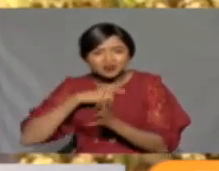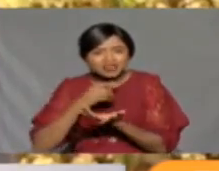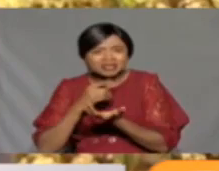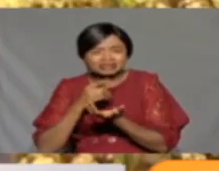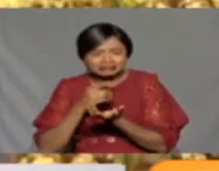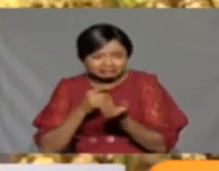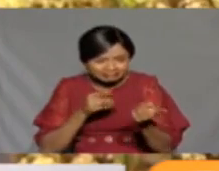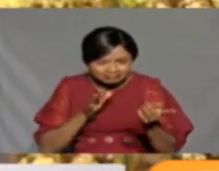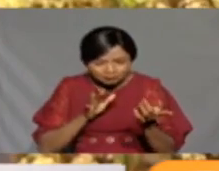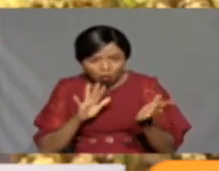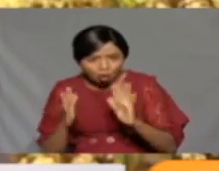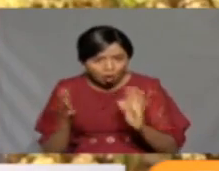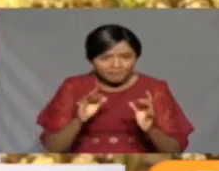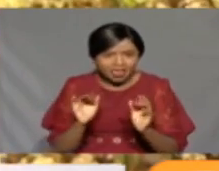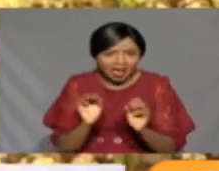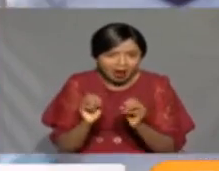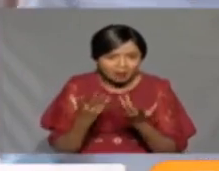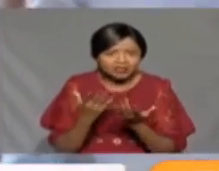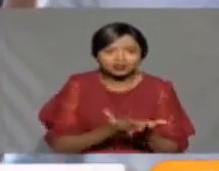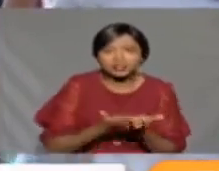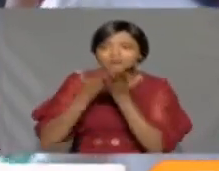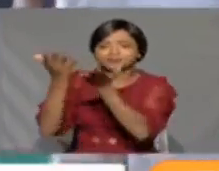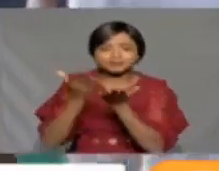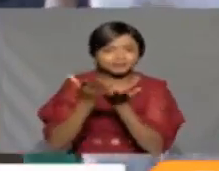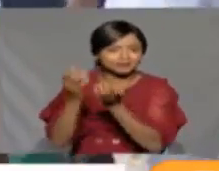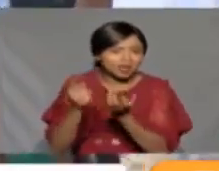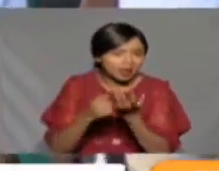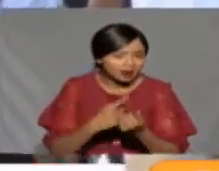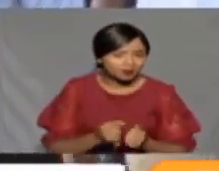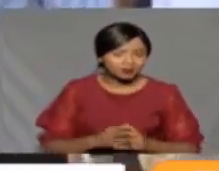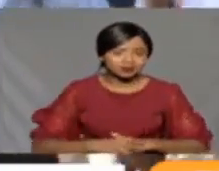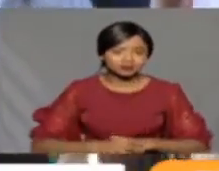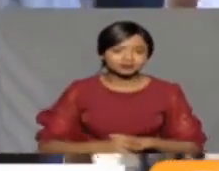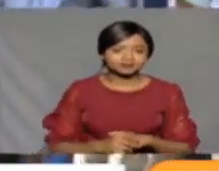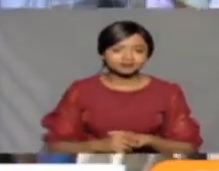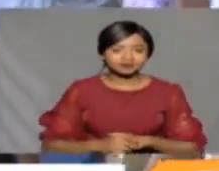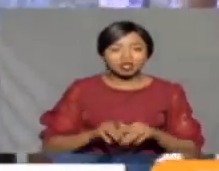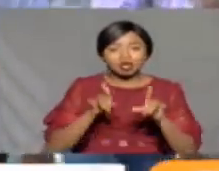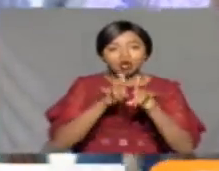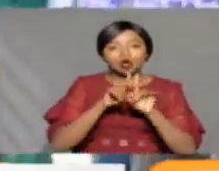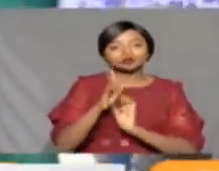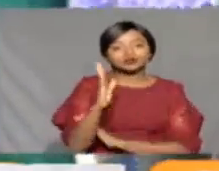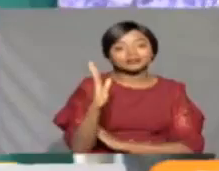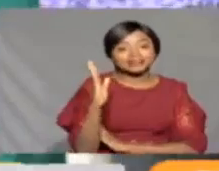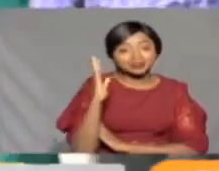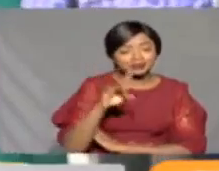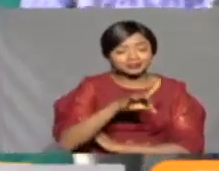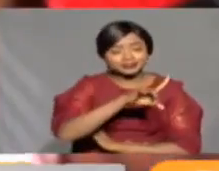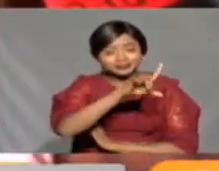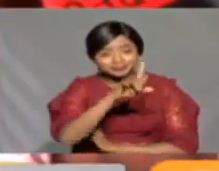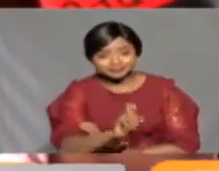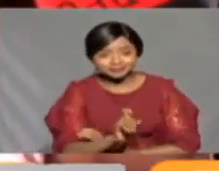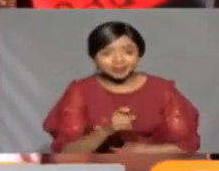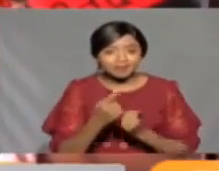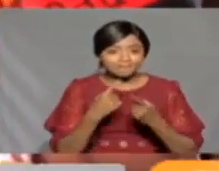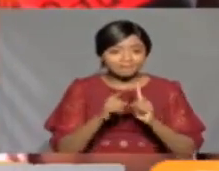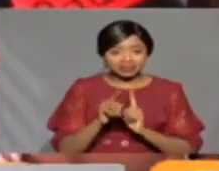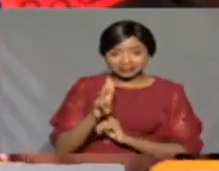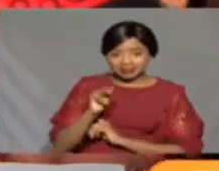we know how well we can export? Swali la usalama likazuka, ila McDonald